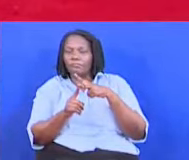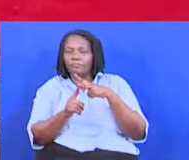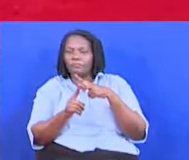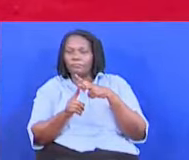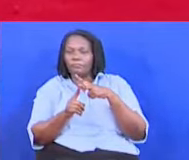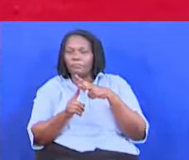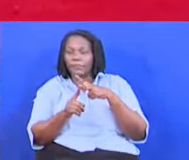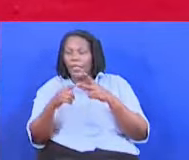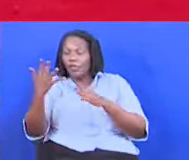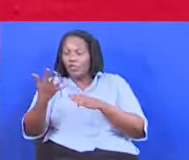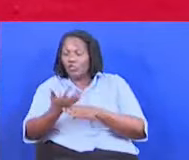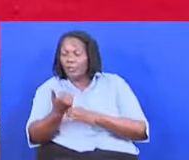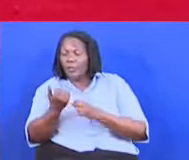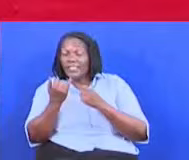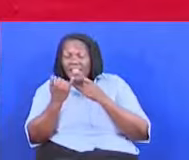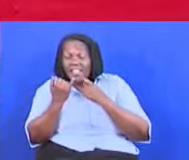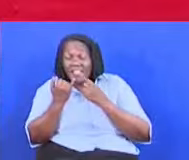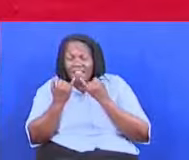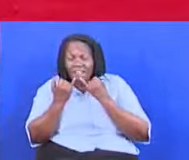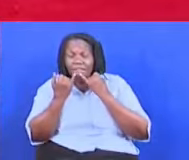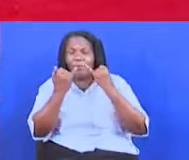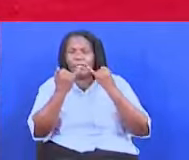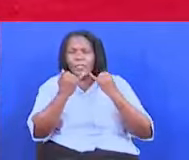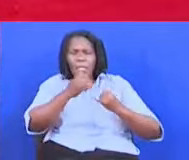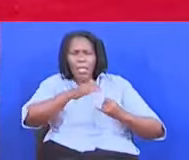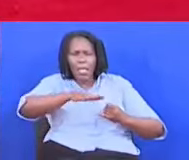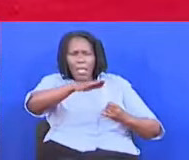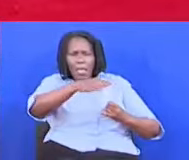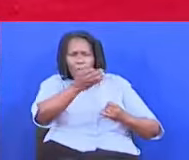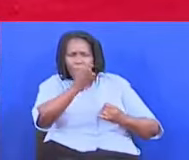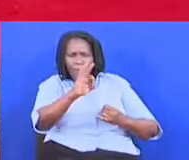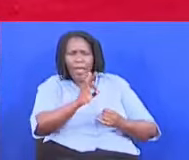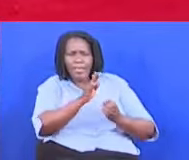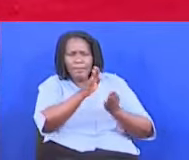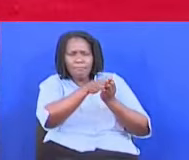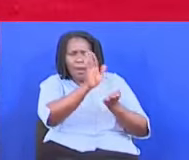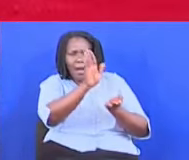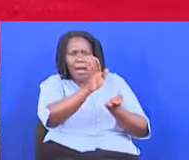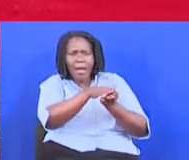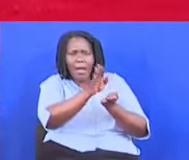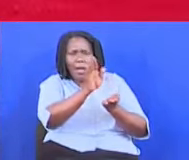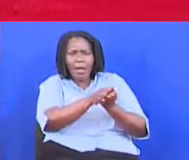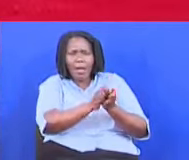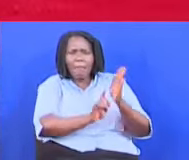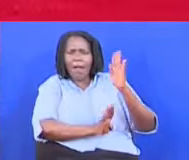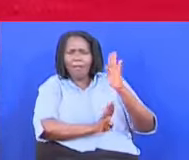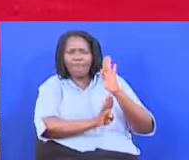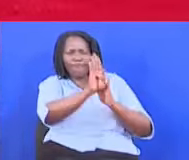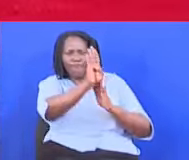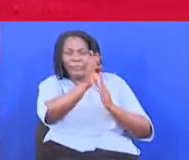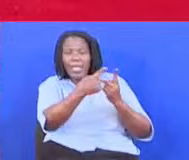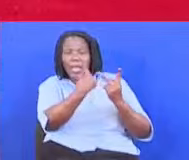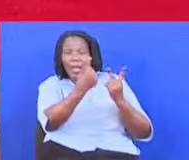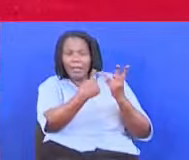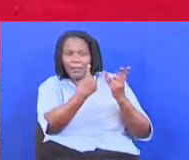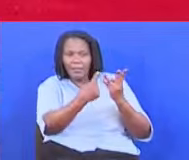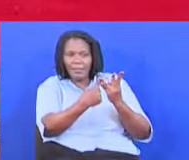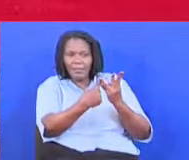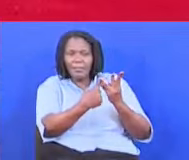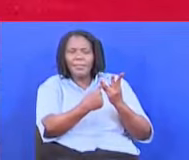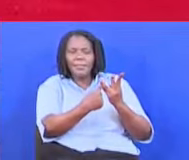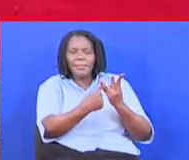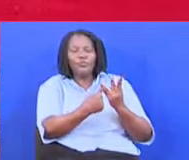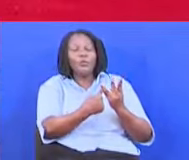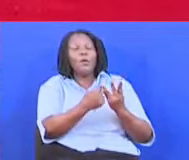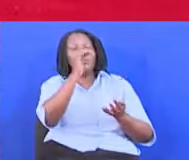taarifa kwamba eneo fulani limekuwa na nini mamba wengi, tumekuwa tukifanya operation